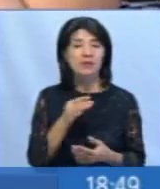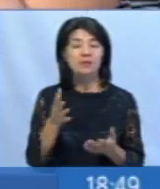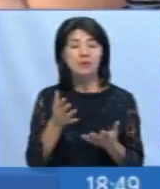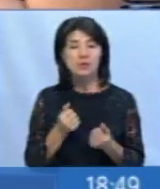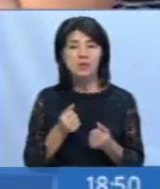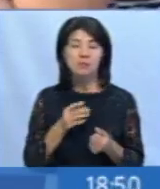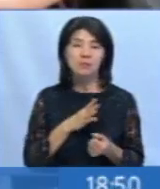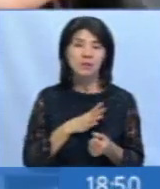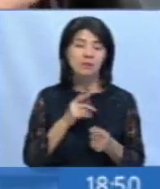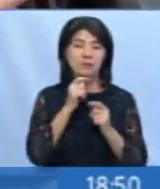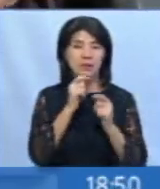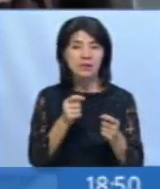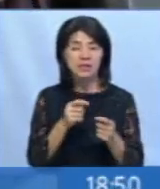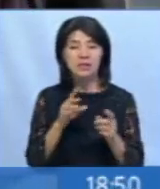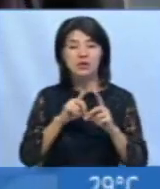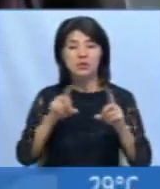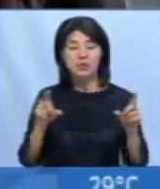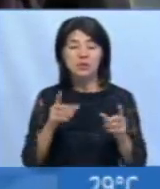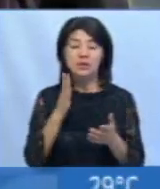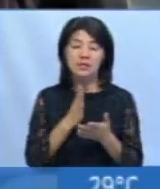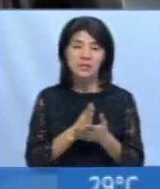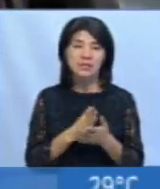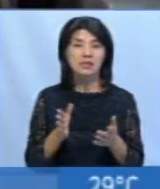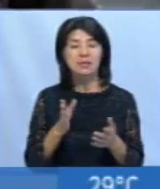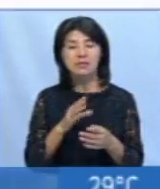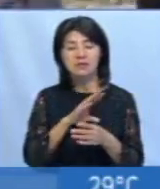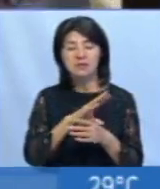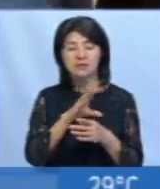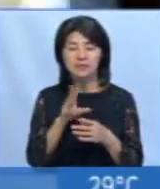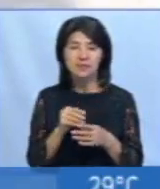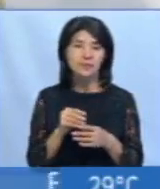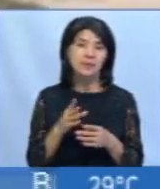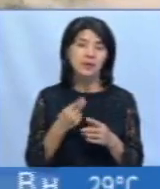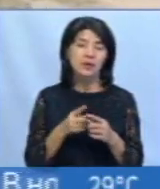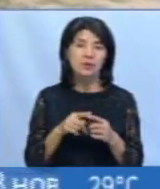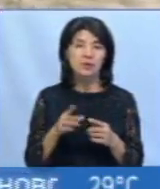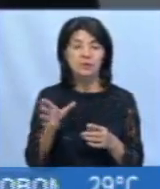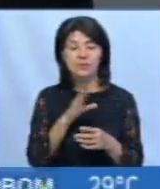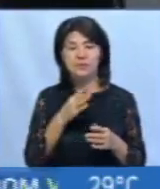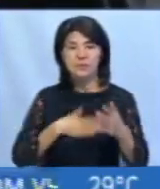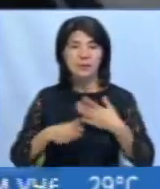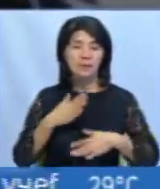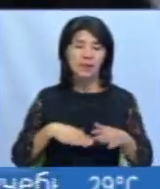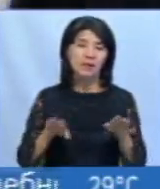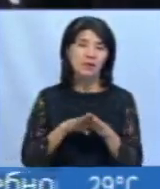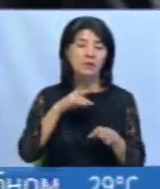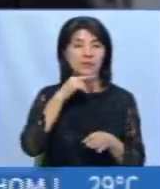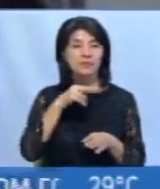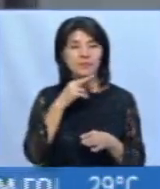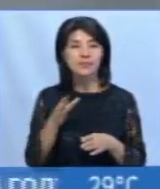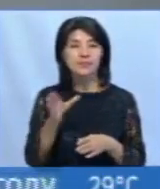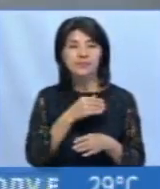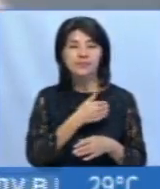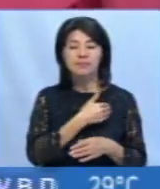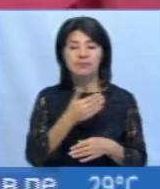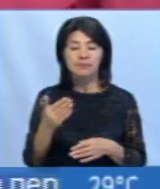от магазина «Нурка» и школьники из социально уязвимых слоев населения. Все они безмерно рады такому вниманию и искренне